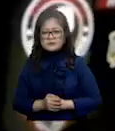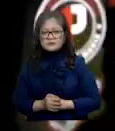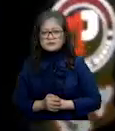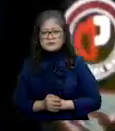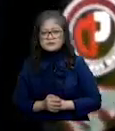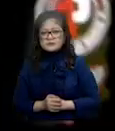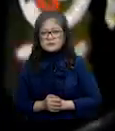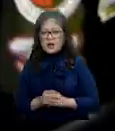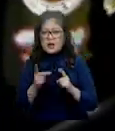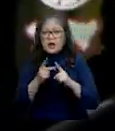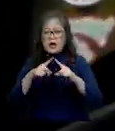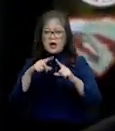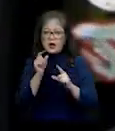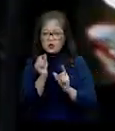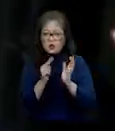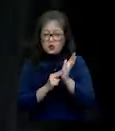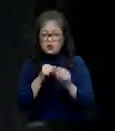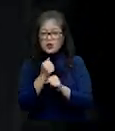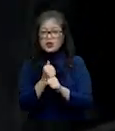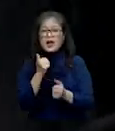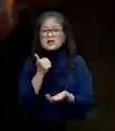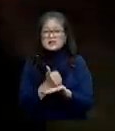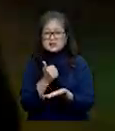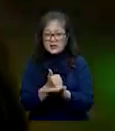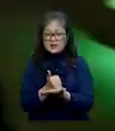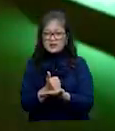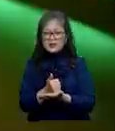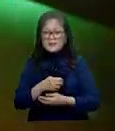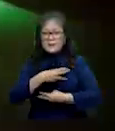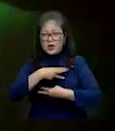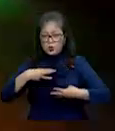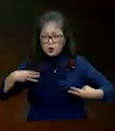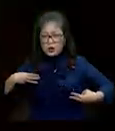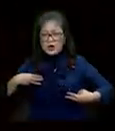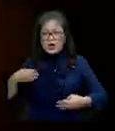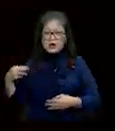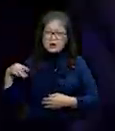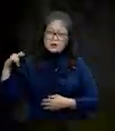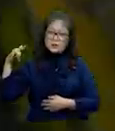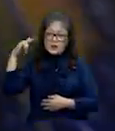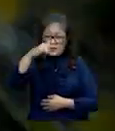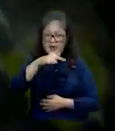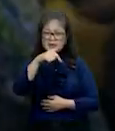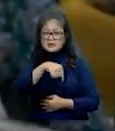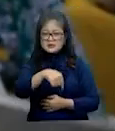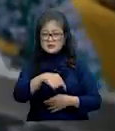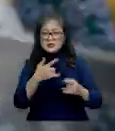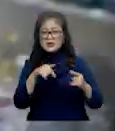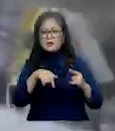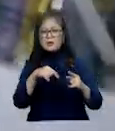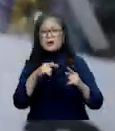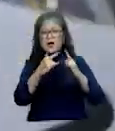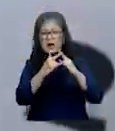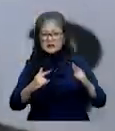Harun bin Senar, jamaah calon haji asal Pamekasan, Madura, tiba di Asrama Haji Sukolilo, Surabaya bersama 445 jemaah calon haji